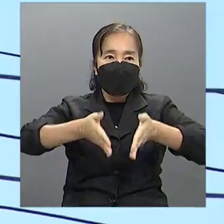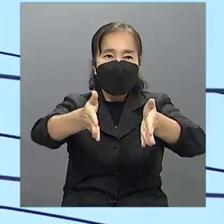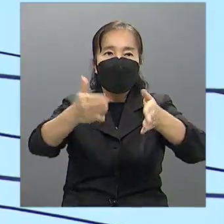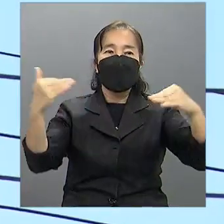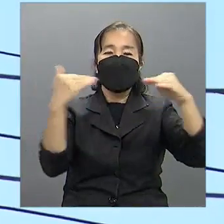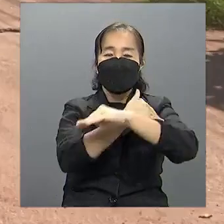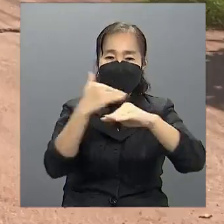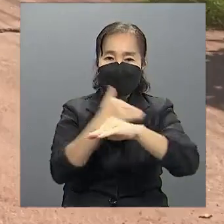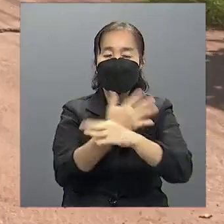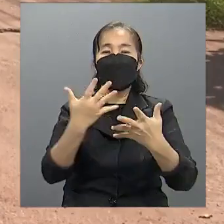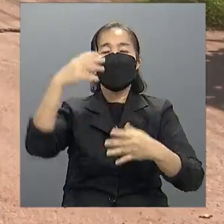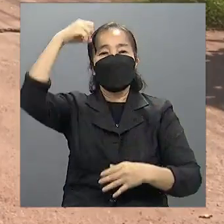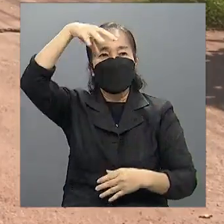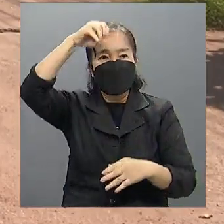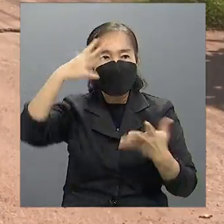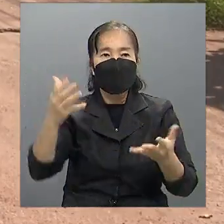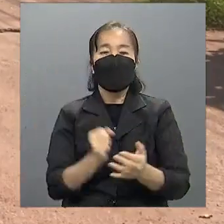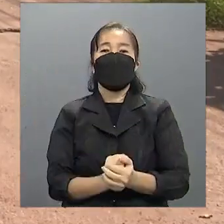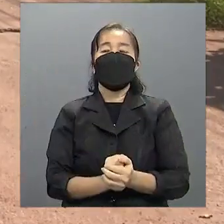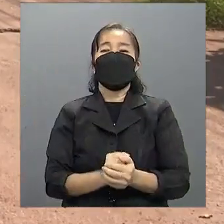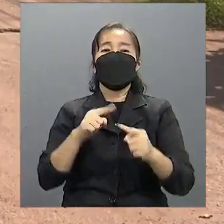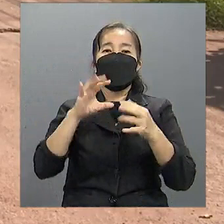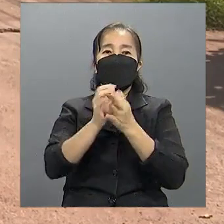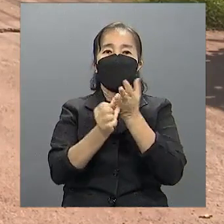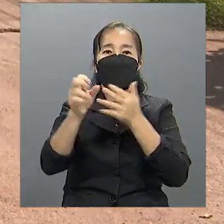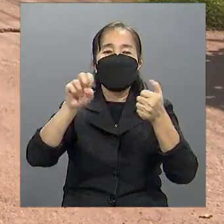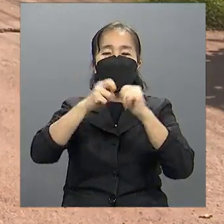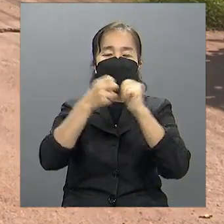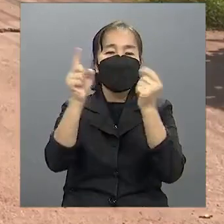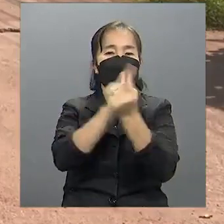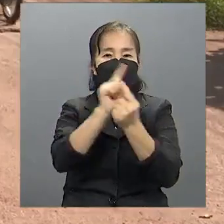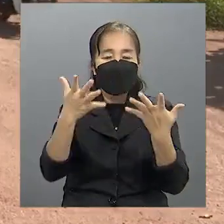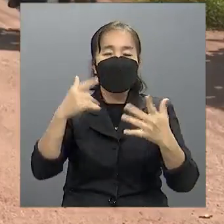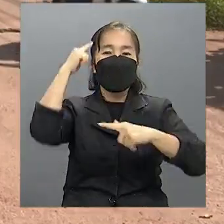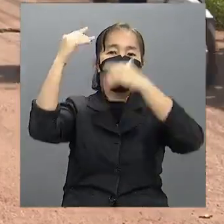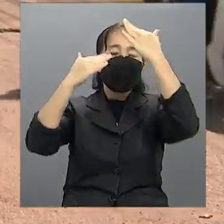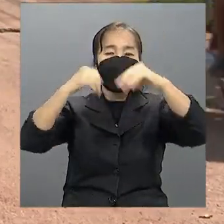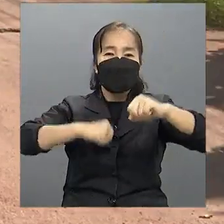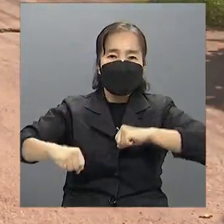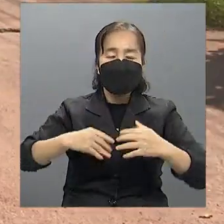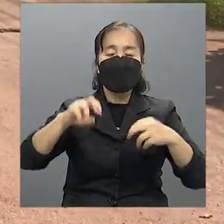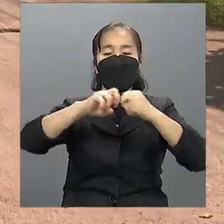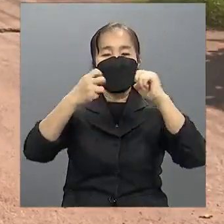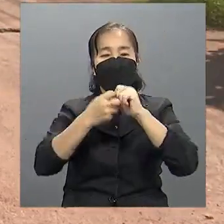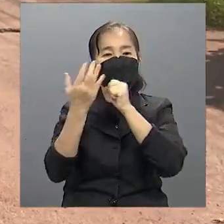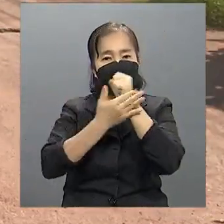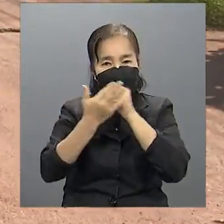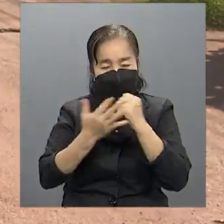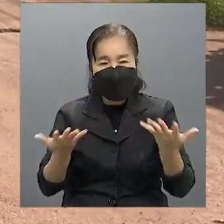การแก้ไขปัญหาด้านสังคมการพัฒนาเยาวชนและแก้ปัญหายาเสพติด ก็อย